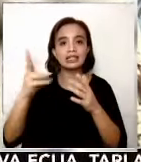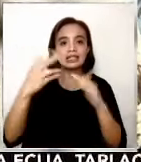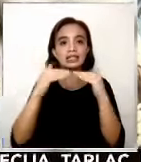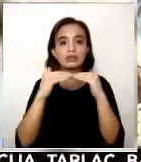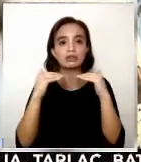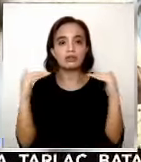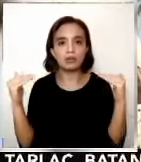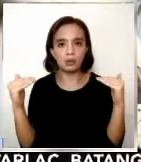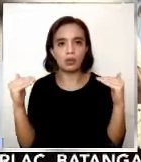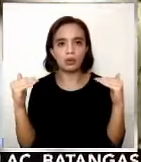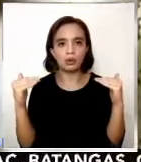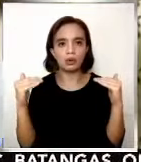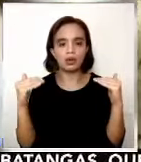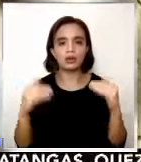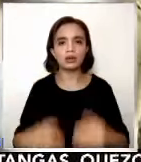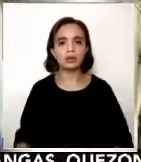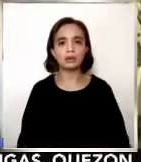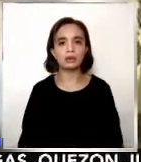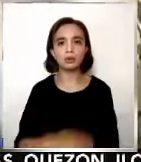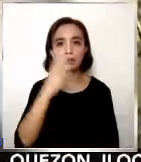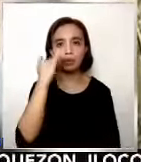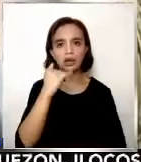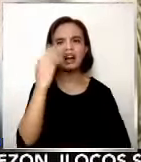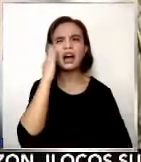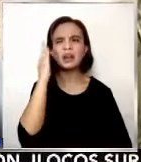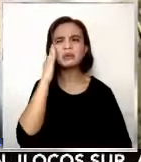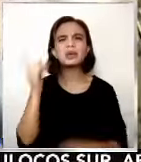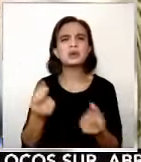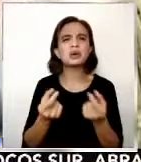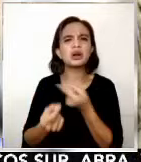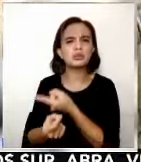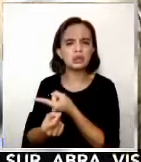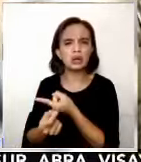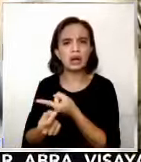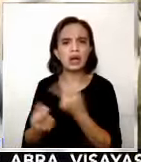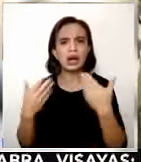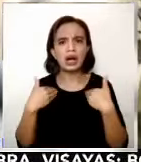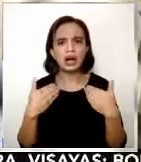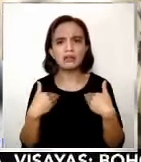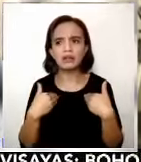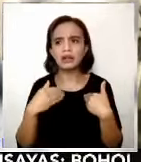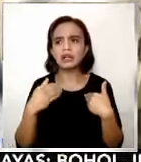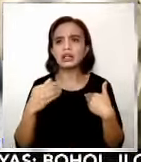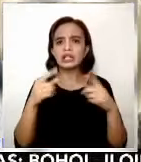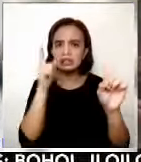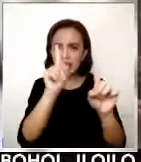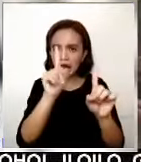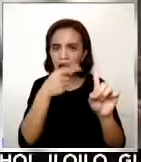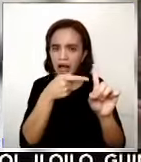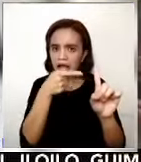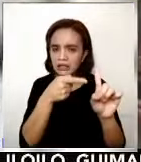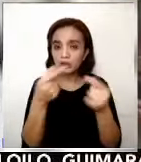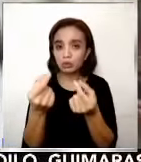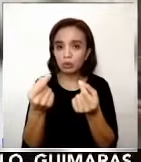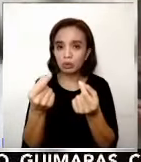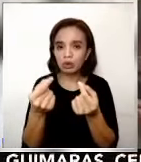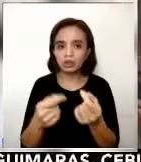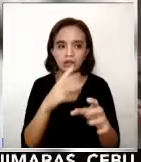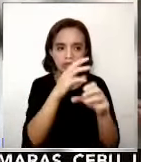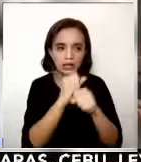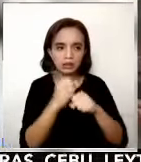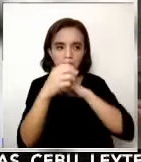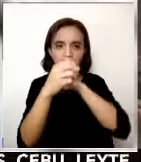na sila dahil organisado na eh. May naka-assign sa CCTV eh. May naka-assign sa pagkuha ng pera. Sinubukan